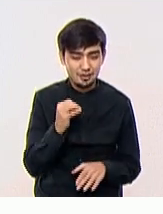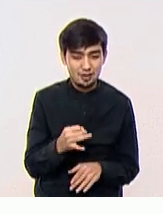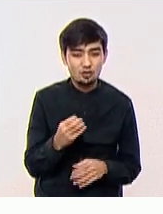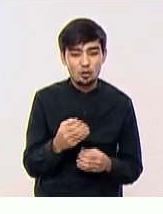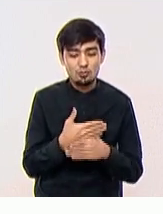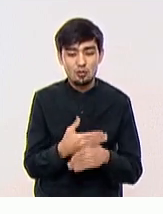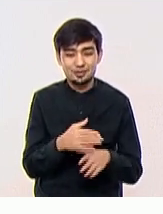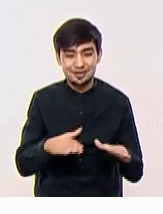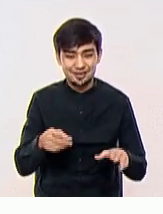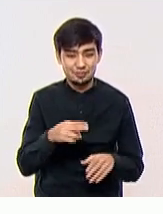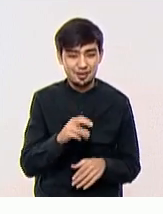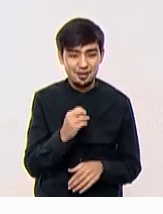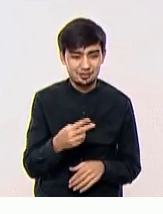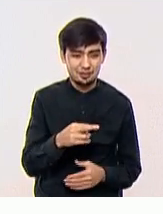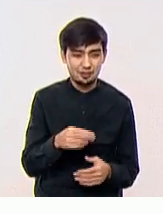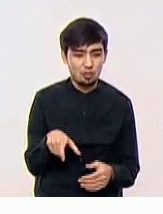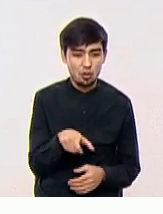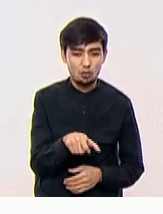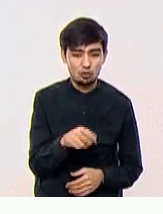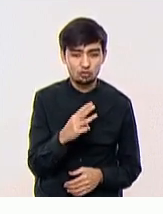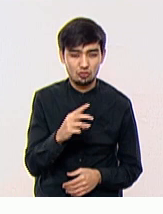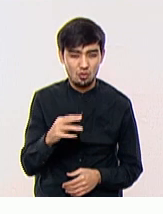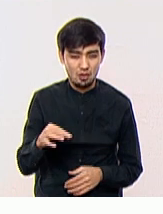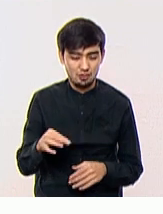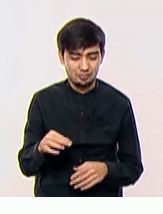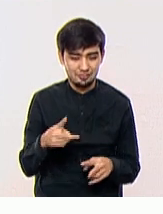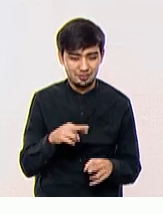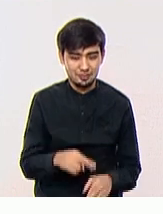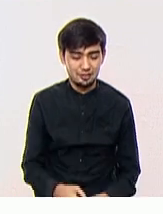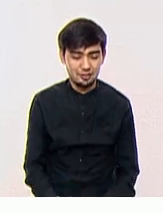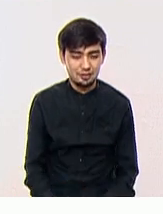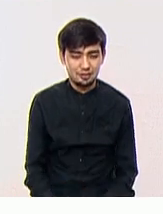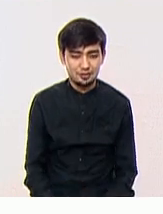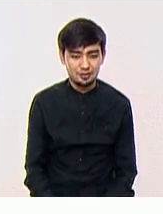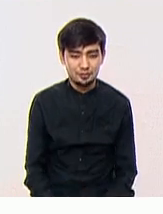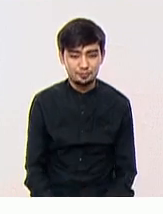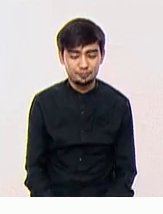помощи детям в рамках акции «Дорога в школу». Асем Караулова, Информбюро.